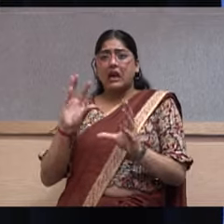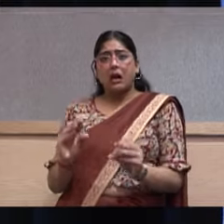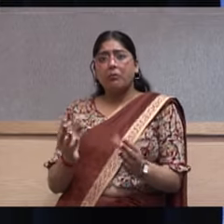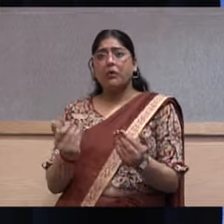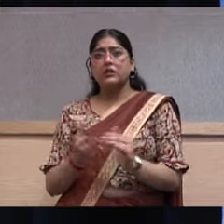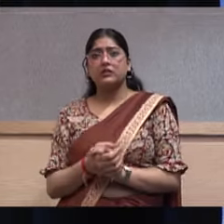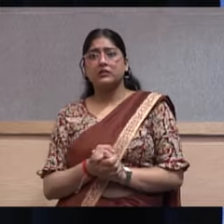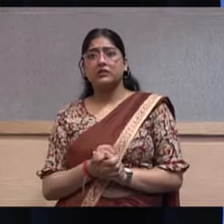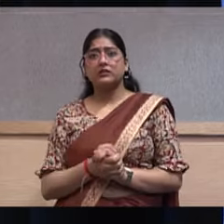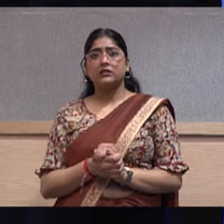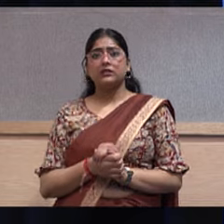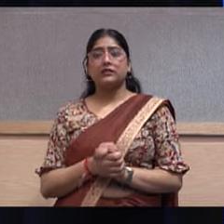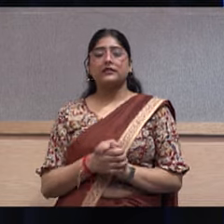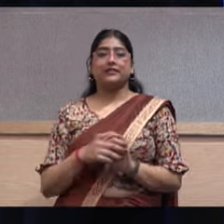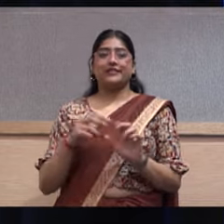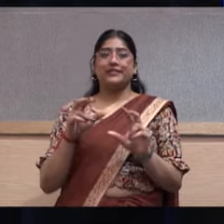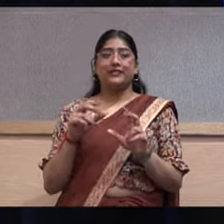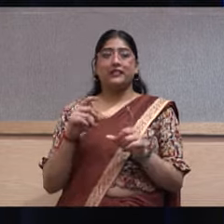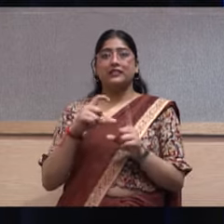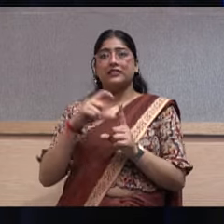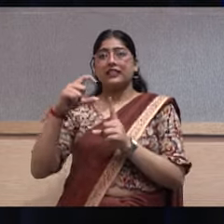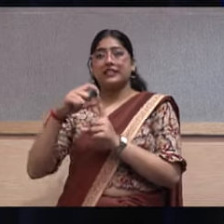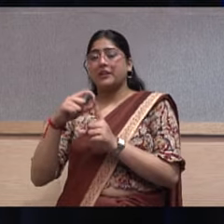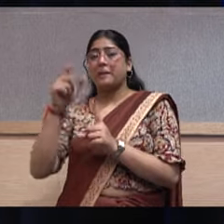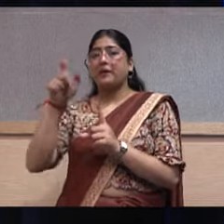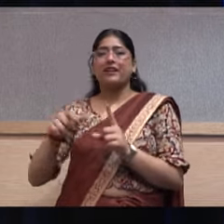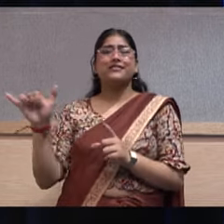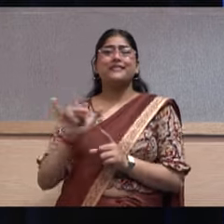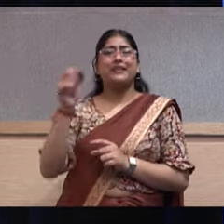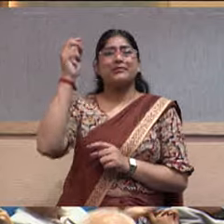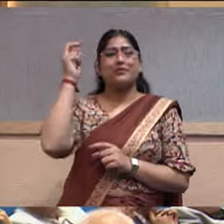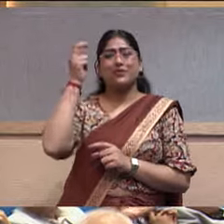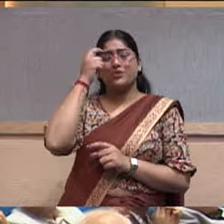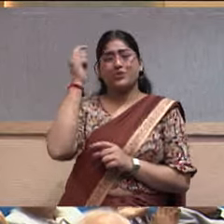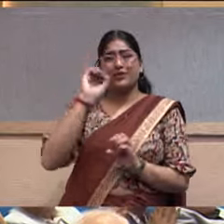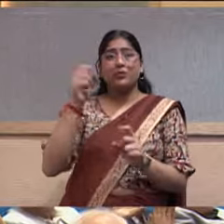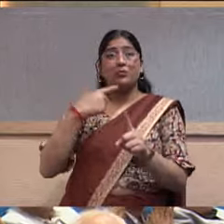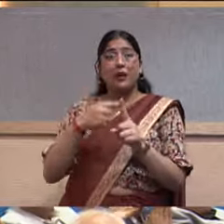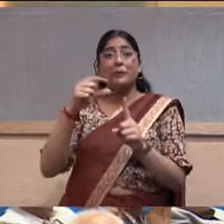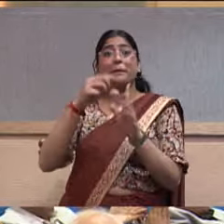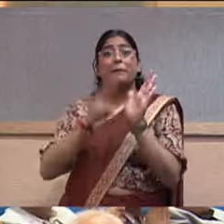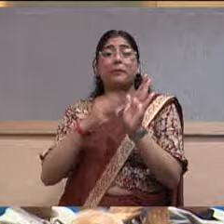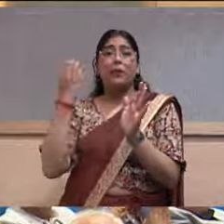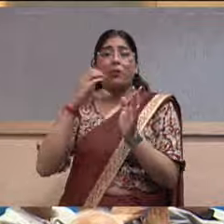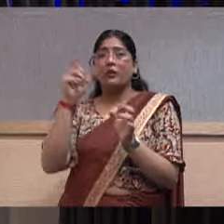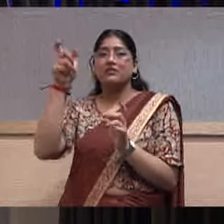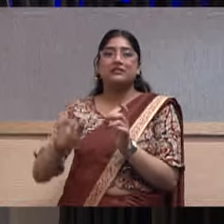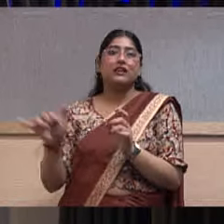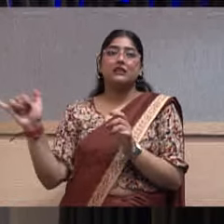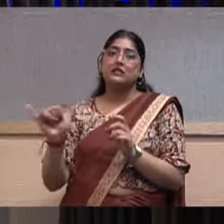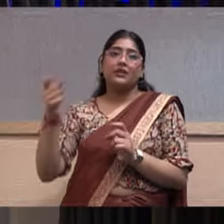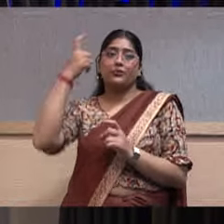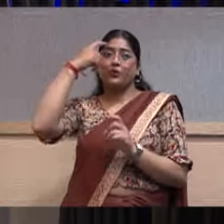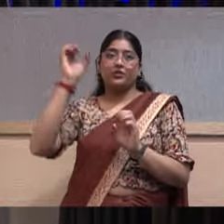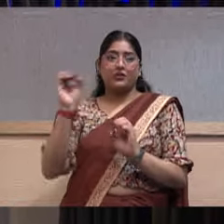गलानी कम से कम धर्मेंद्र प्रधान के मन में नहीं है मेरे नेता प्रधानमंत्री नरेंद्र मोदी जी के मन में नहीं है और इस बार जो एनपी ने